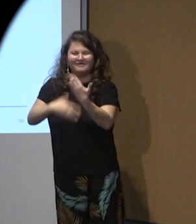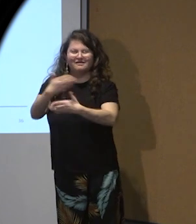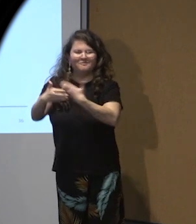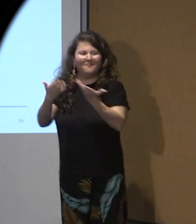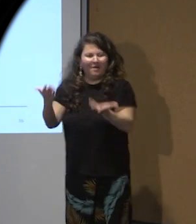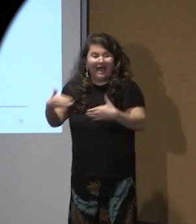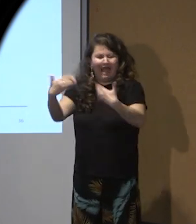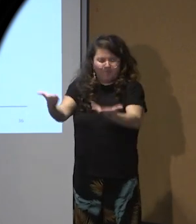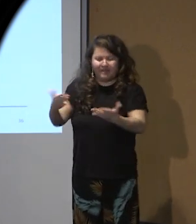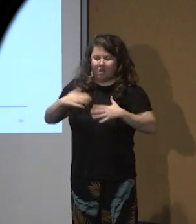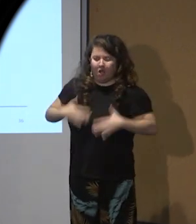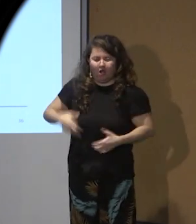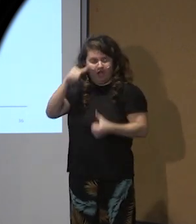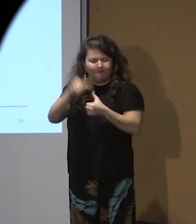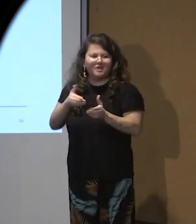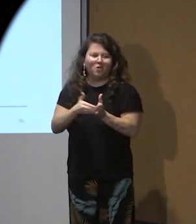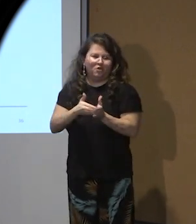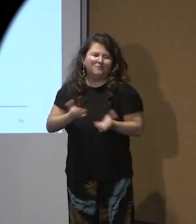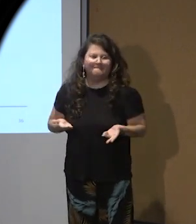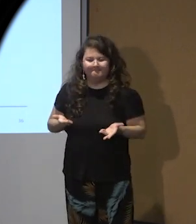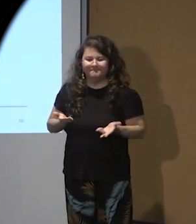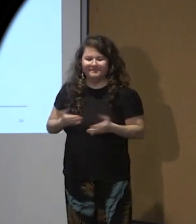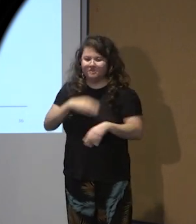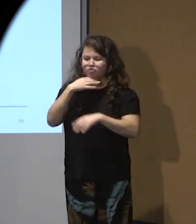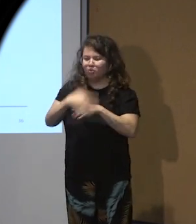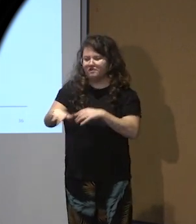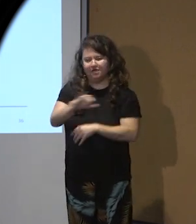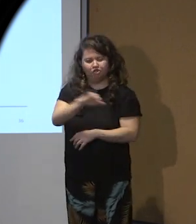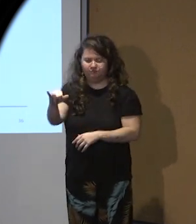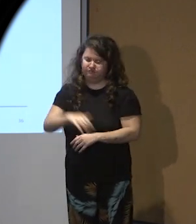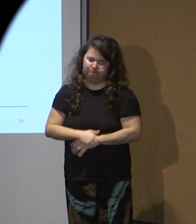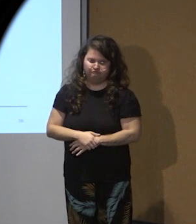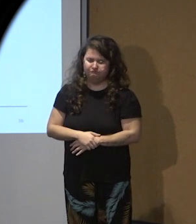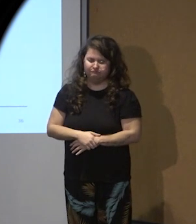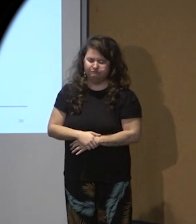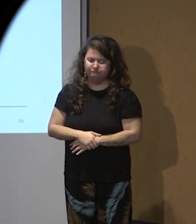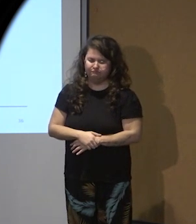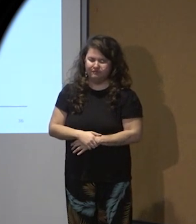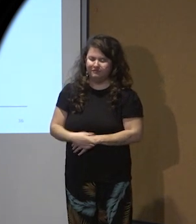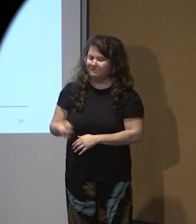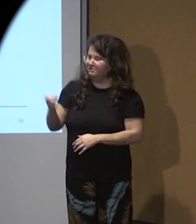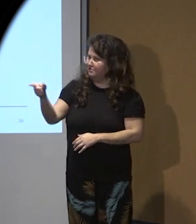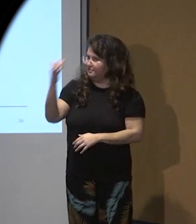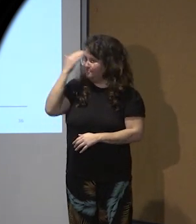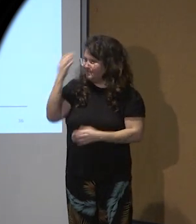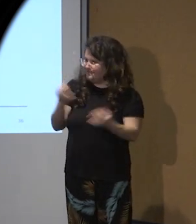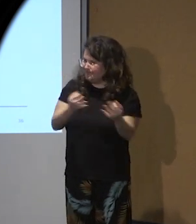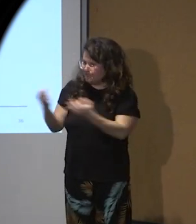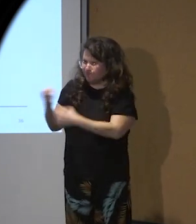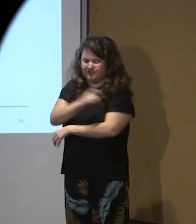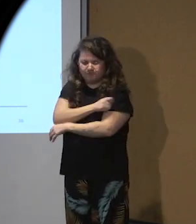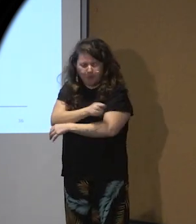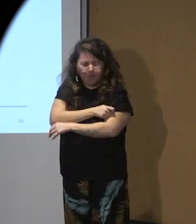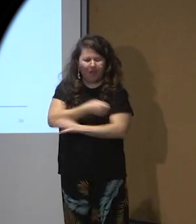fait. C'est ça. En même temps, c'est assez ingrat parce que on se disait... quand on fait du sport régulièrement et qu'on s'arrête un